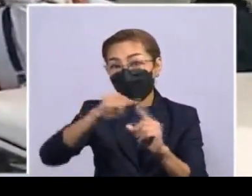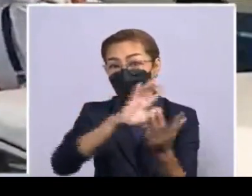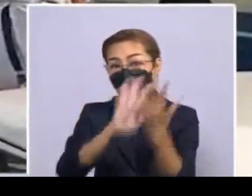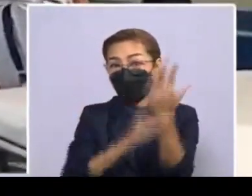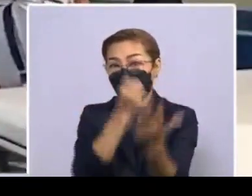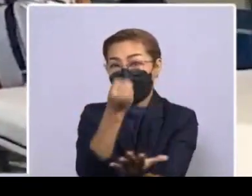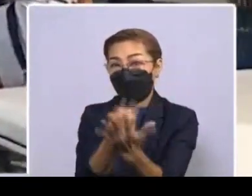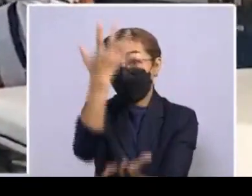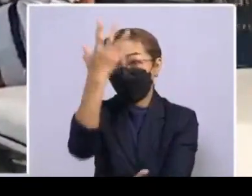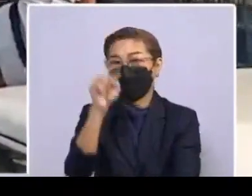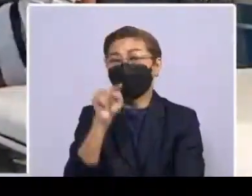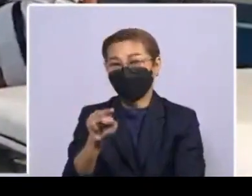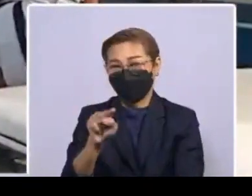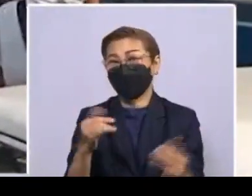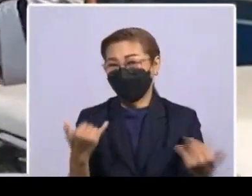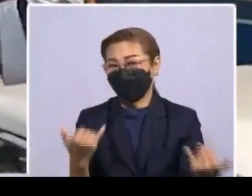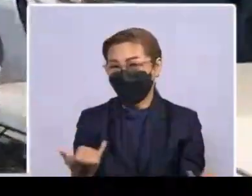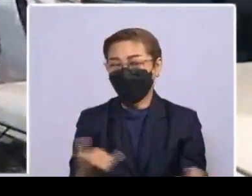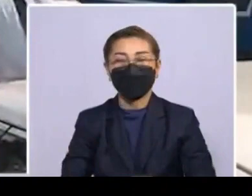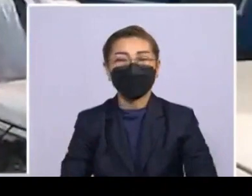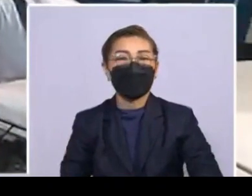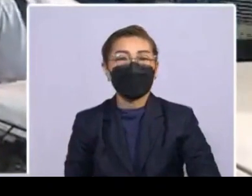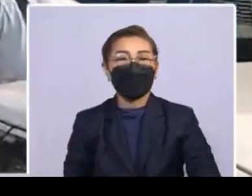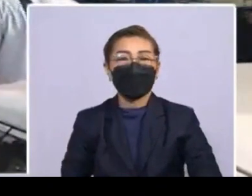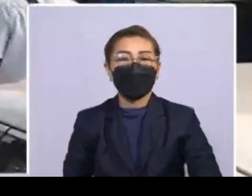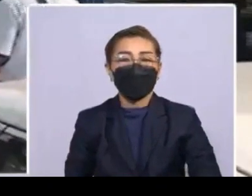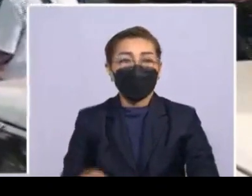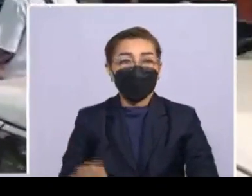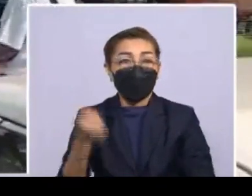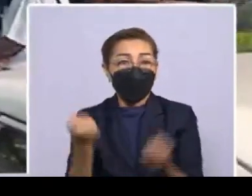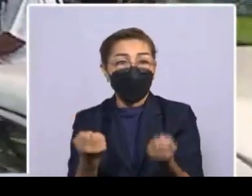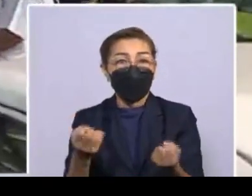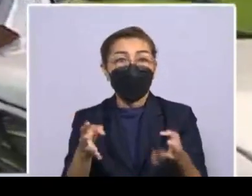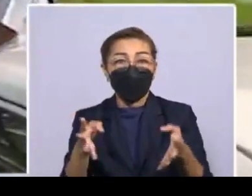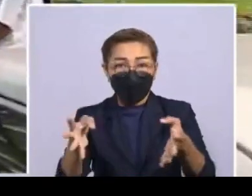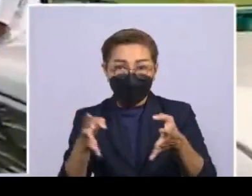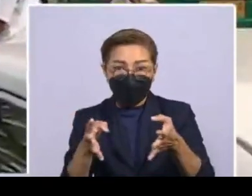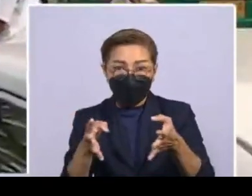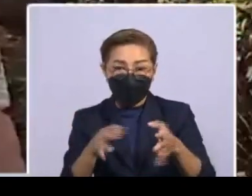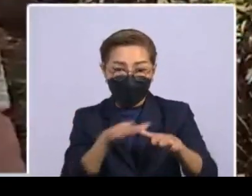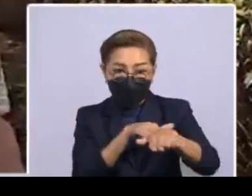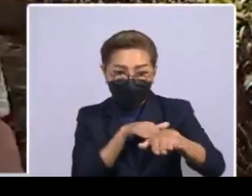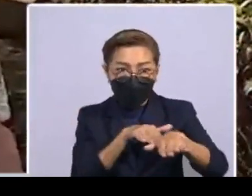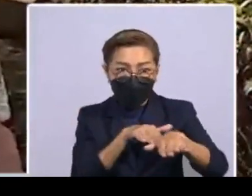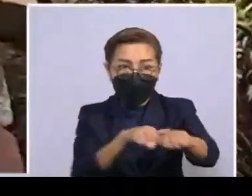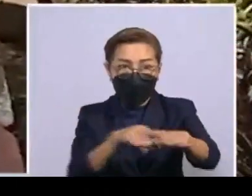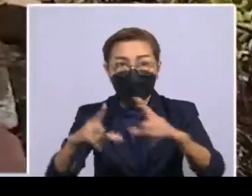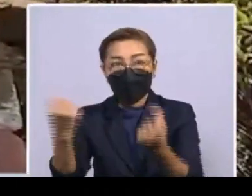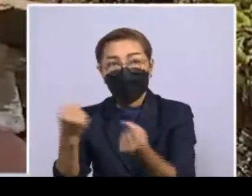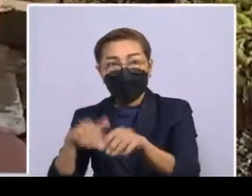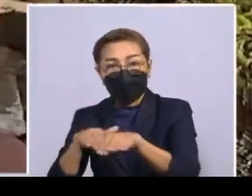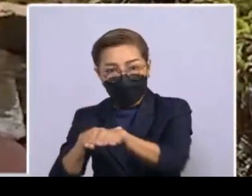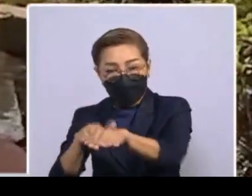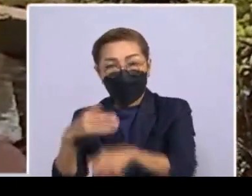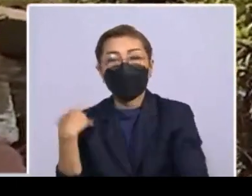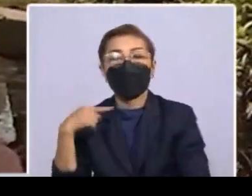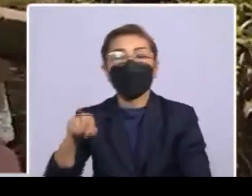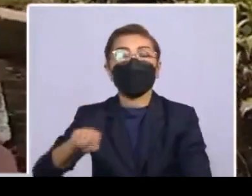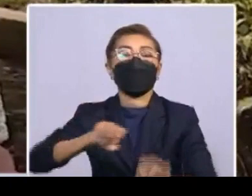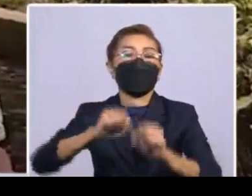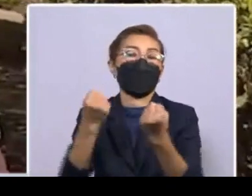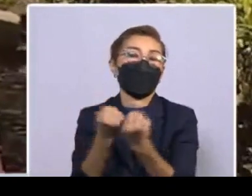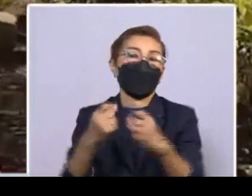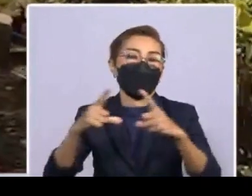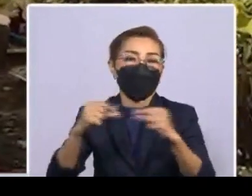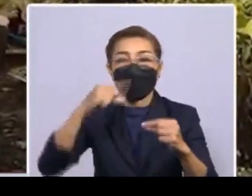ทั้งแผ่นดินมาจากการรวมตัวในครั้งนี้ด้วยนอกจากที่รถบรรทุกแล้วพี่แท็กซี่ก็มานะคะวันนี้สมาคมการค้าเครือข่าย